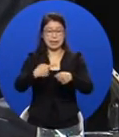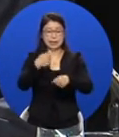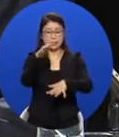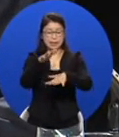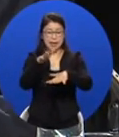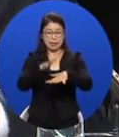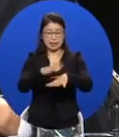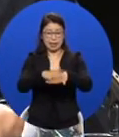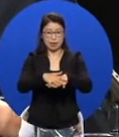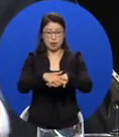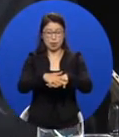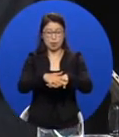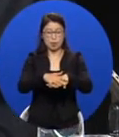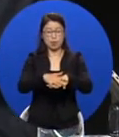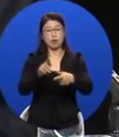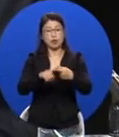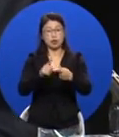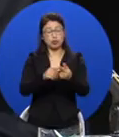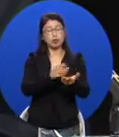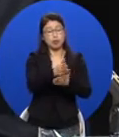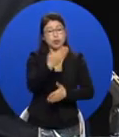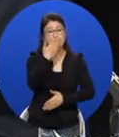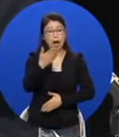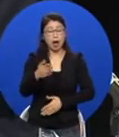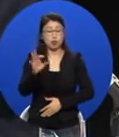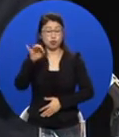장점입니다. 위 후보께서는 도의회